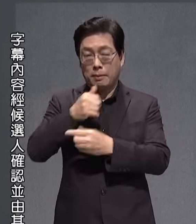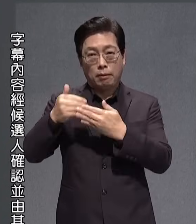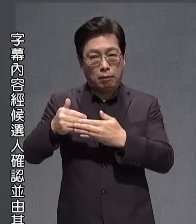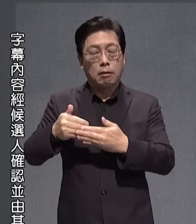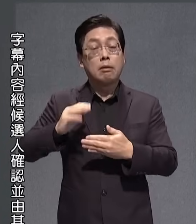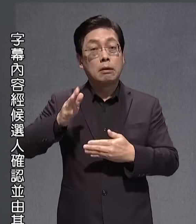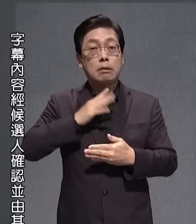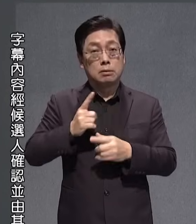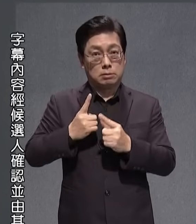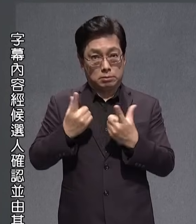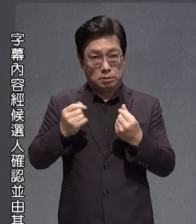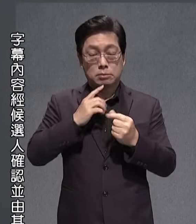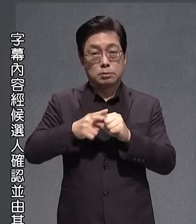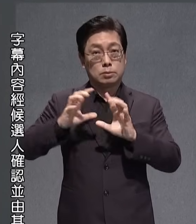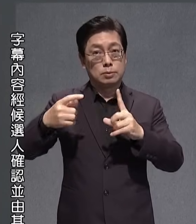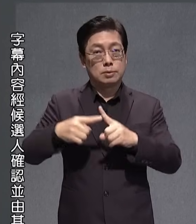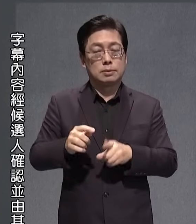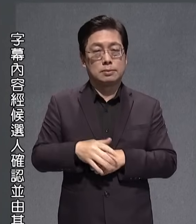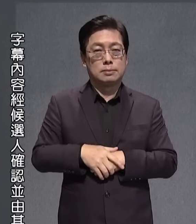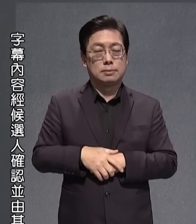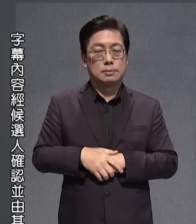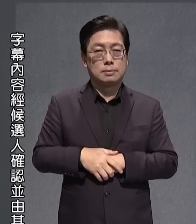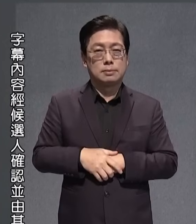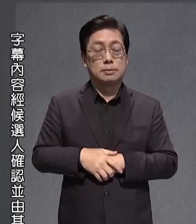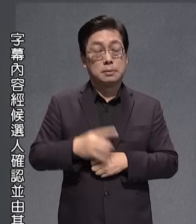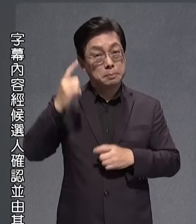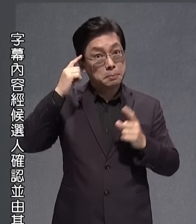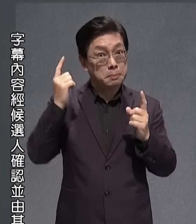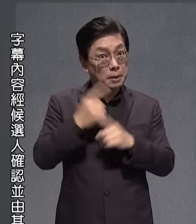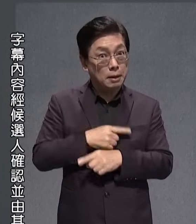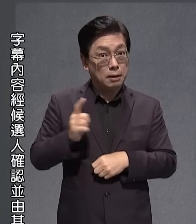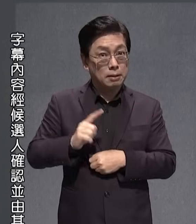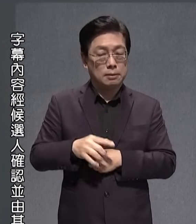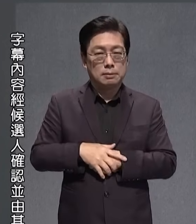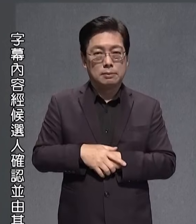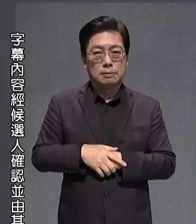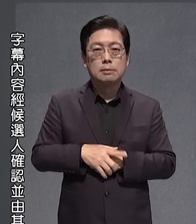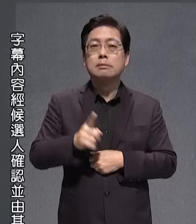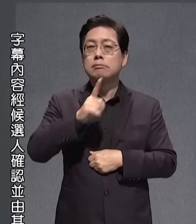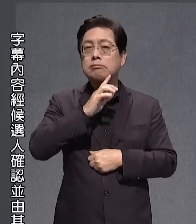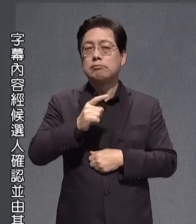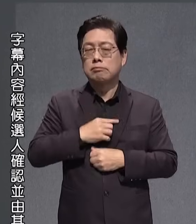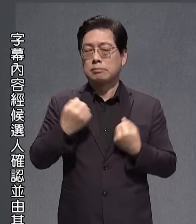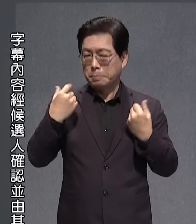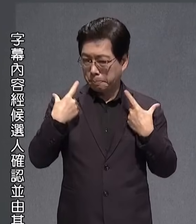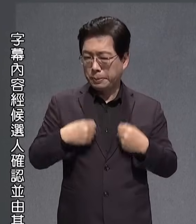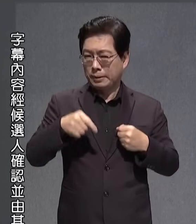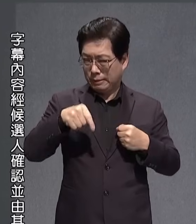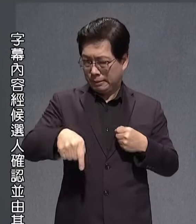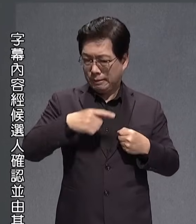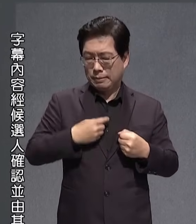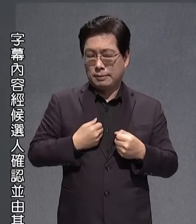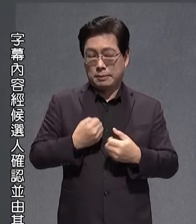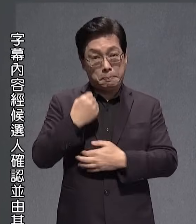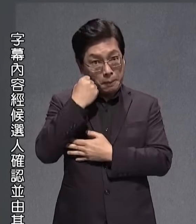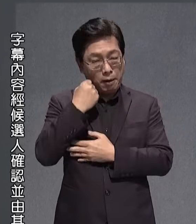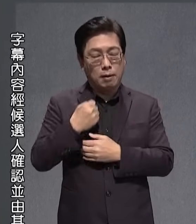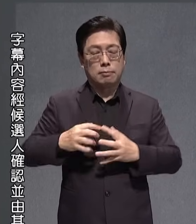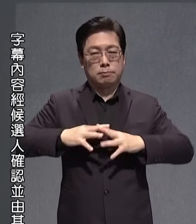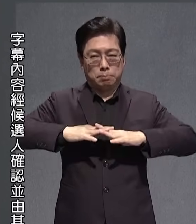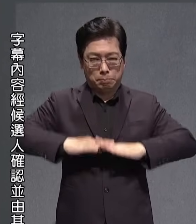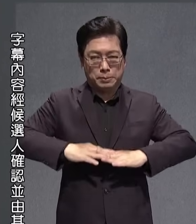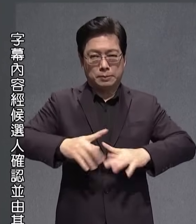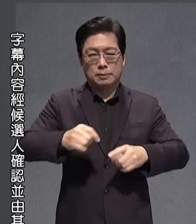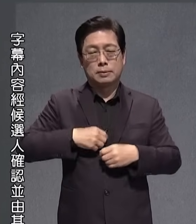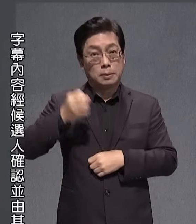也是中国人，换句话说他是走落地生根这一条路，放弃